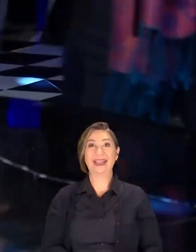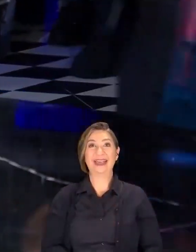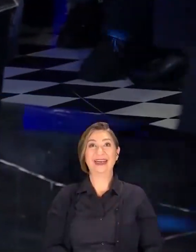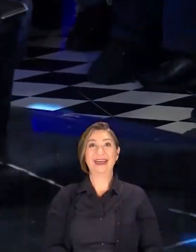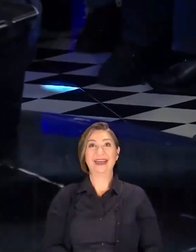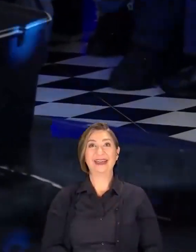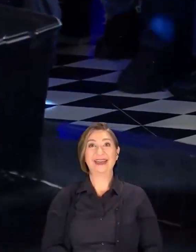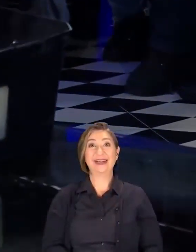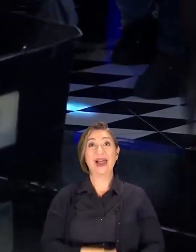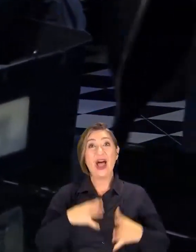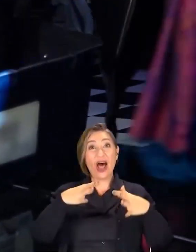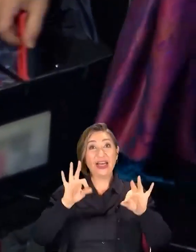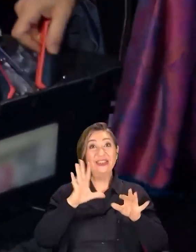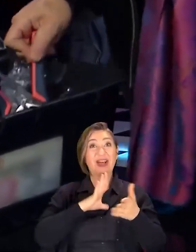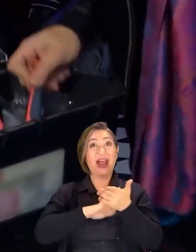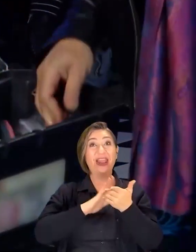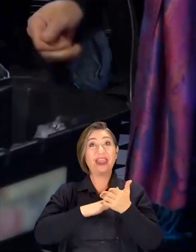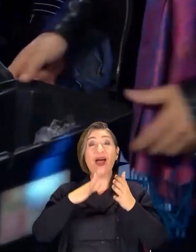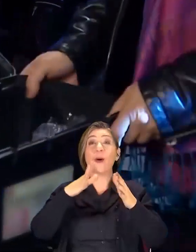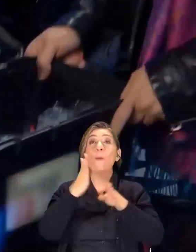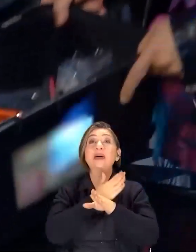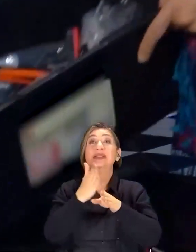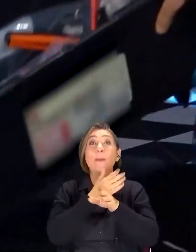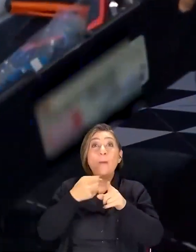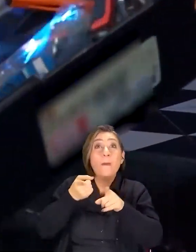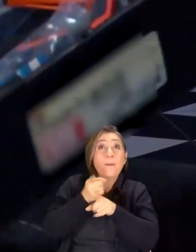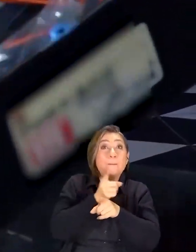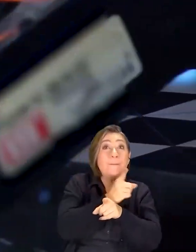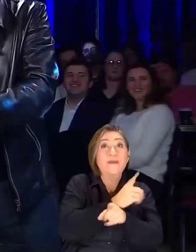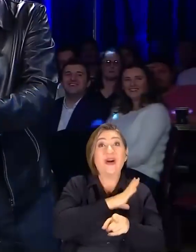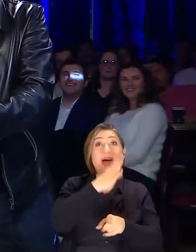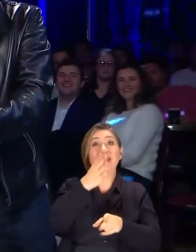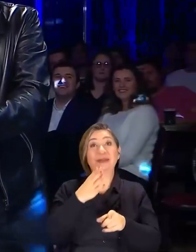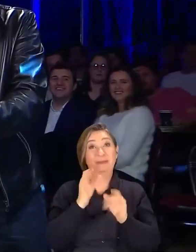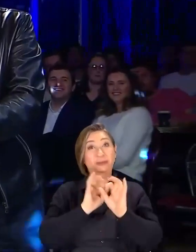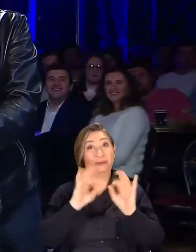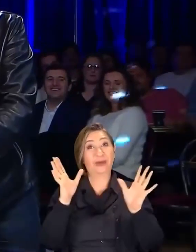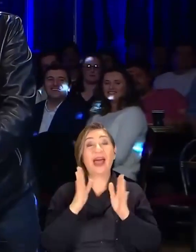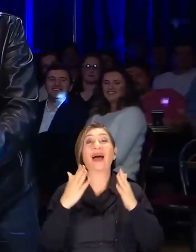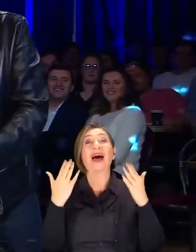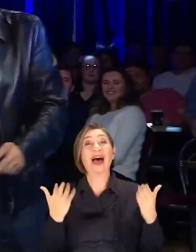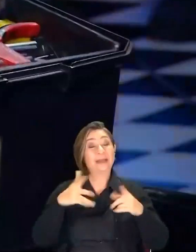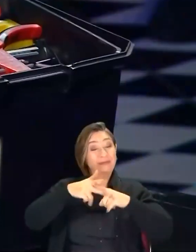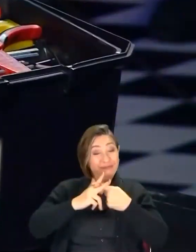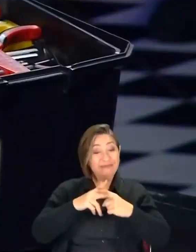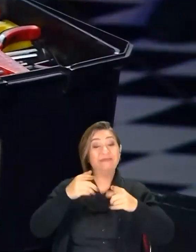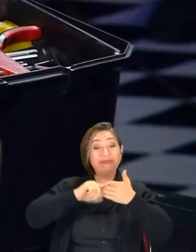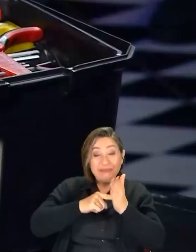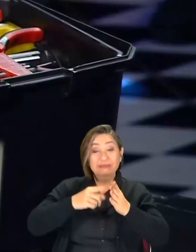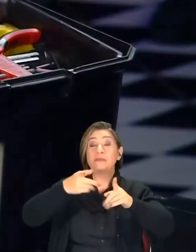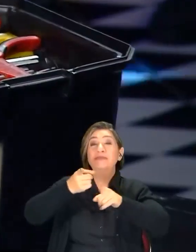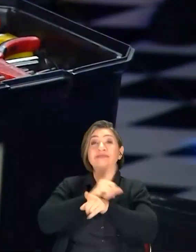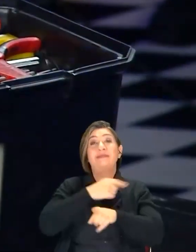mükemmel var a bütün malzemeler var Vay vay vay aletim edevatı yanında